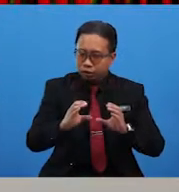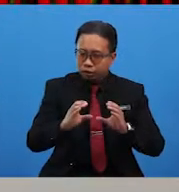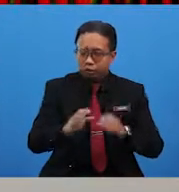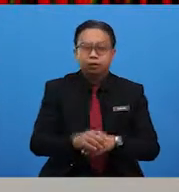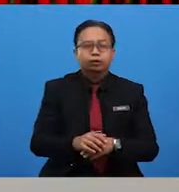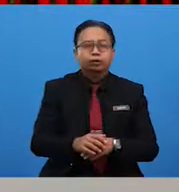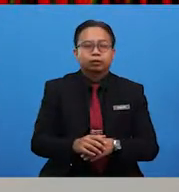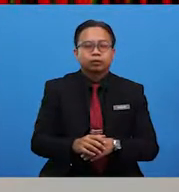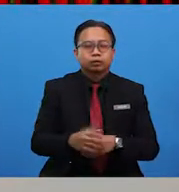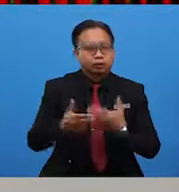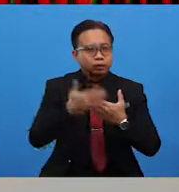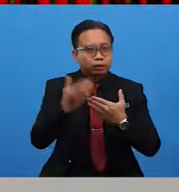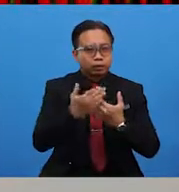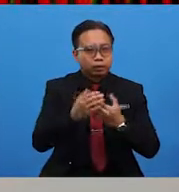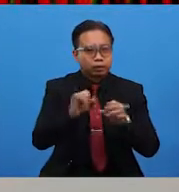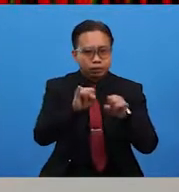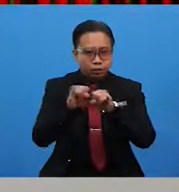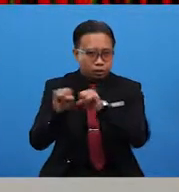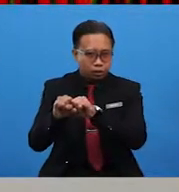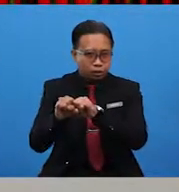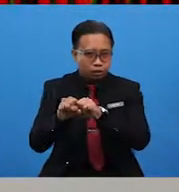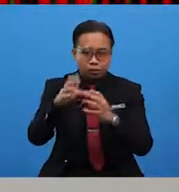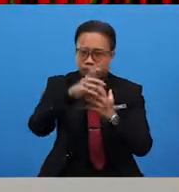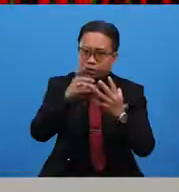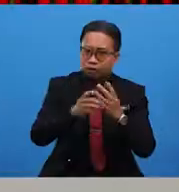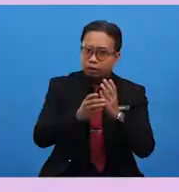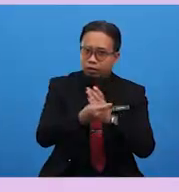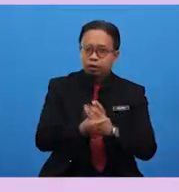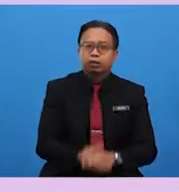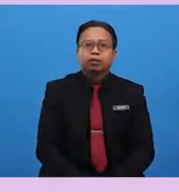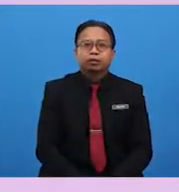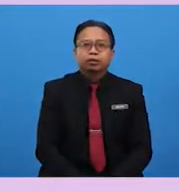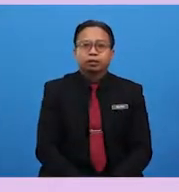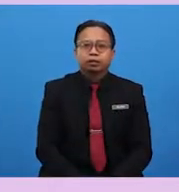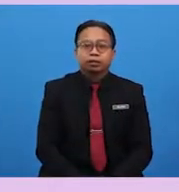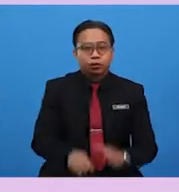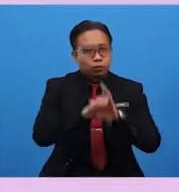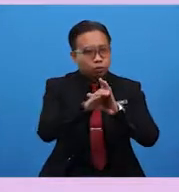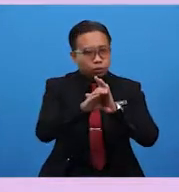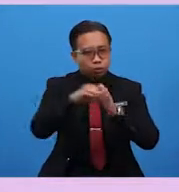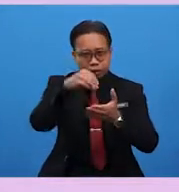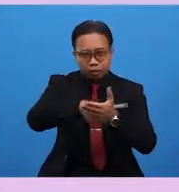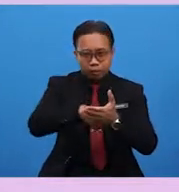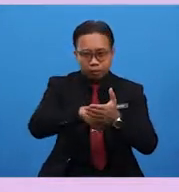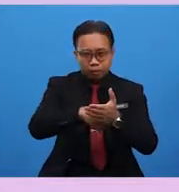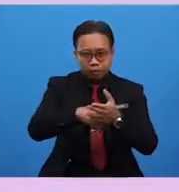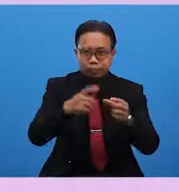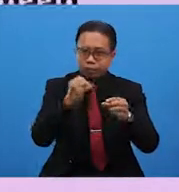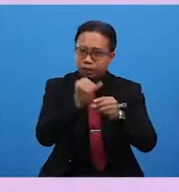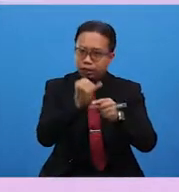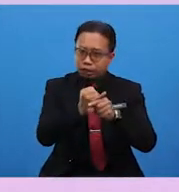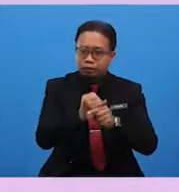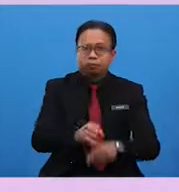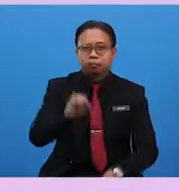jenis pengolahan karya yang bawah dipilih contoh pengolahan dalam karya